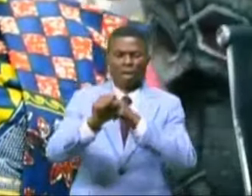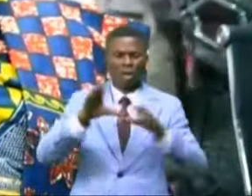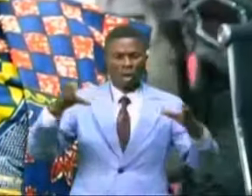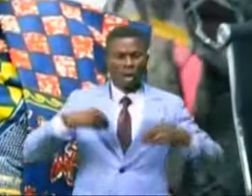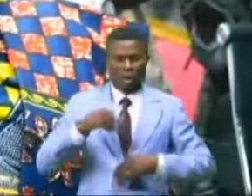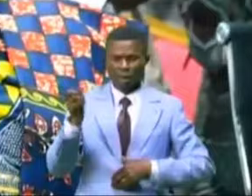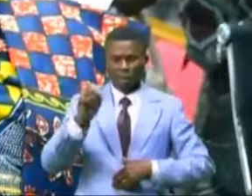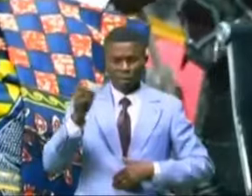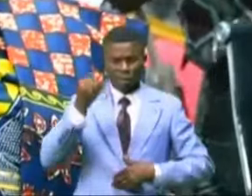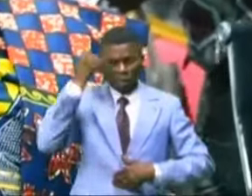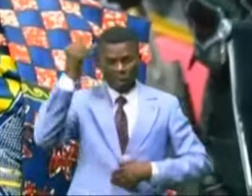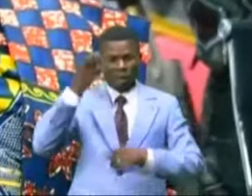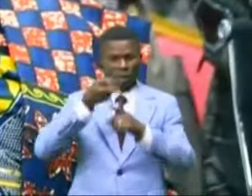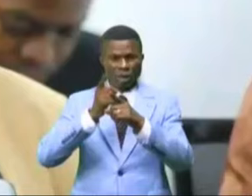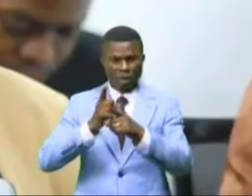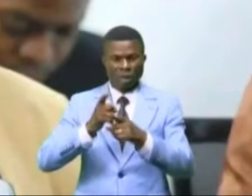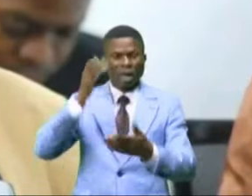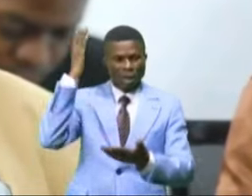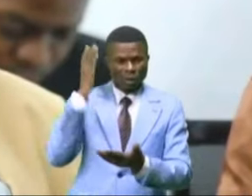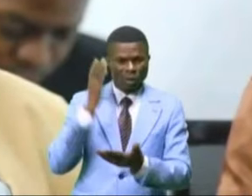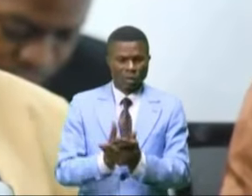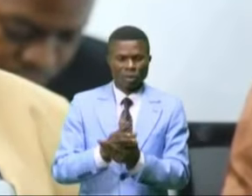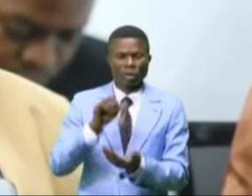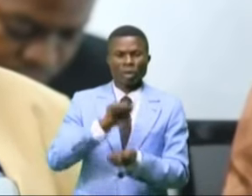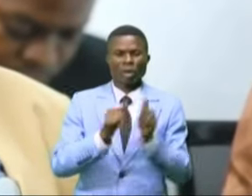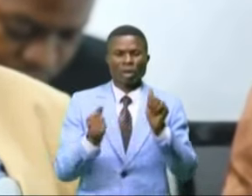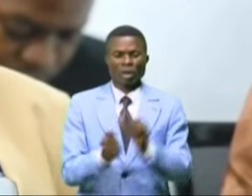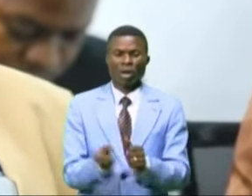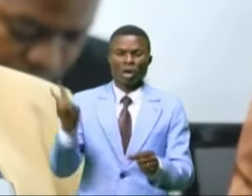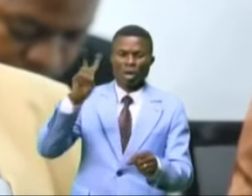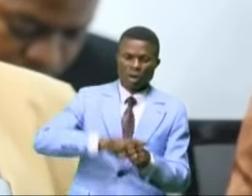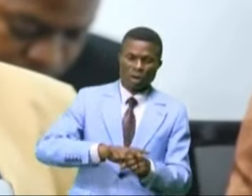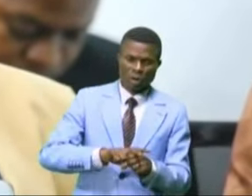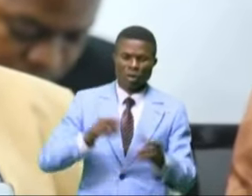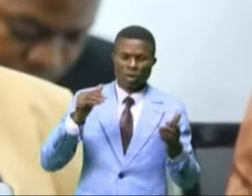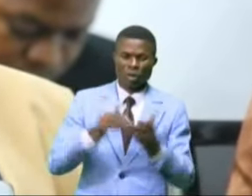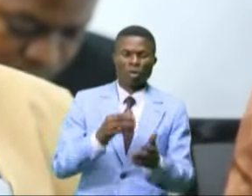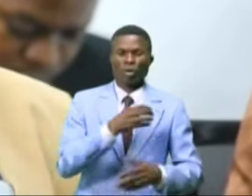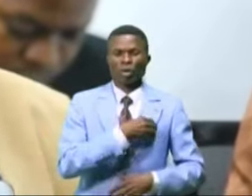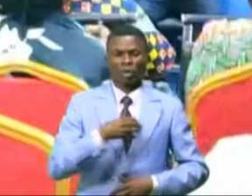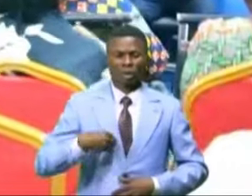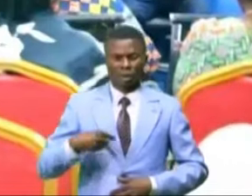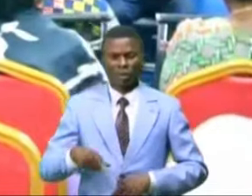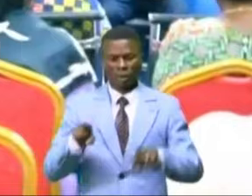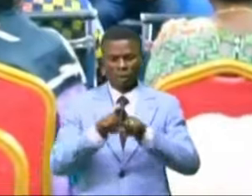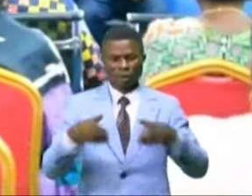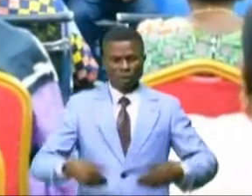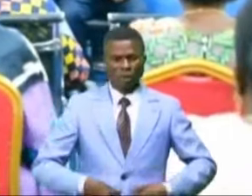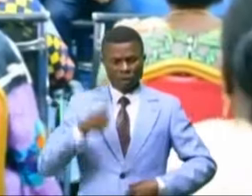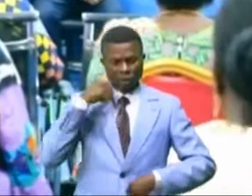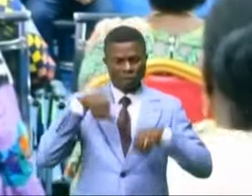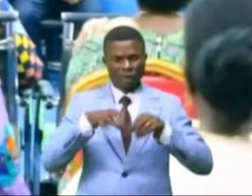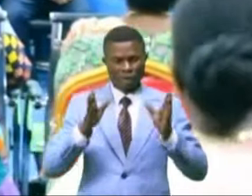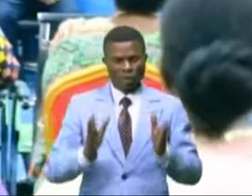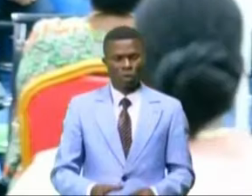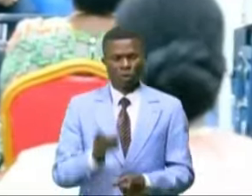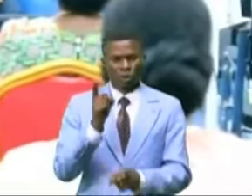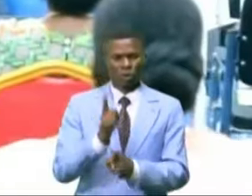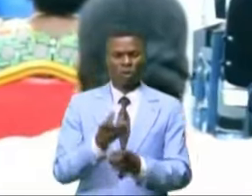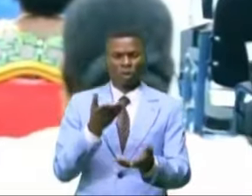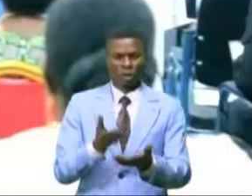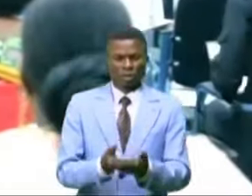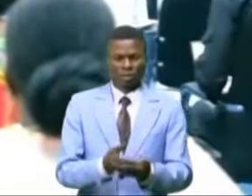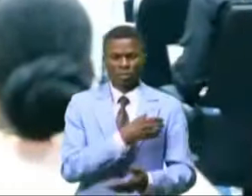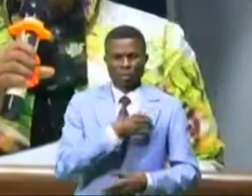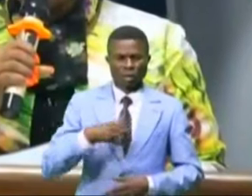Zéro, initiée pour éradiquer toute forme de violence faite à la femme et à la jeune fille congolaise, précise